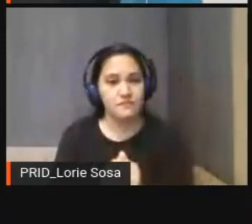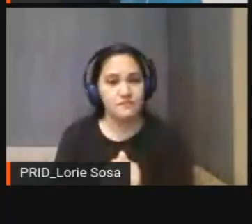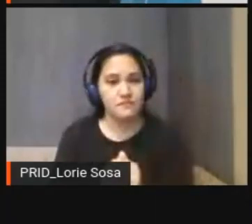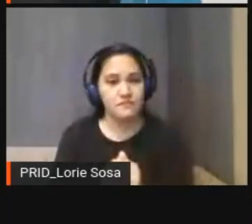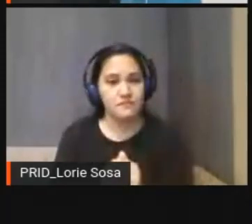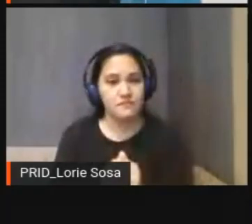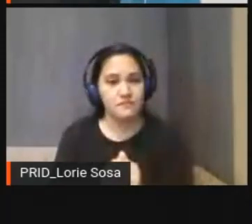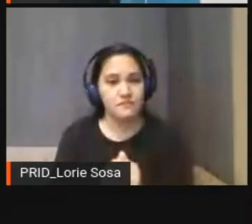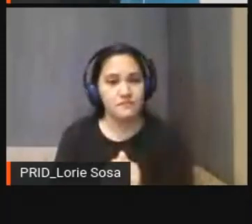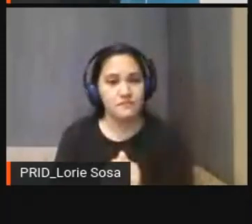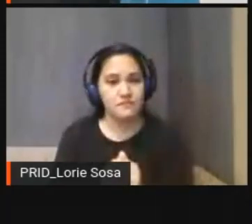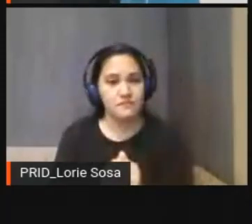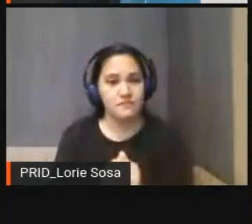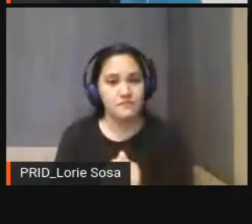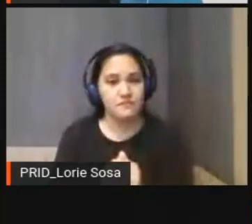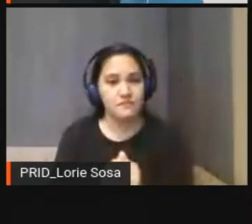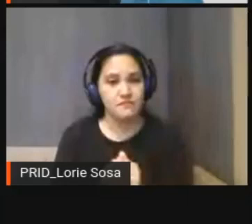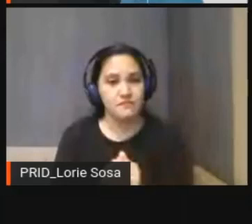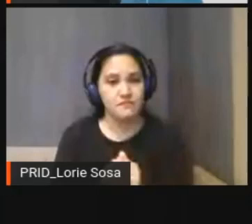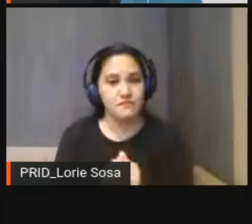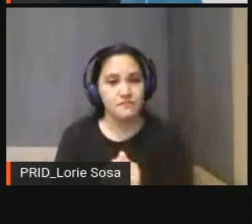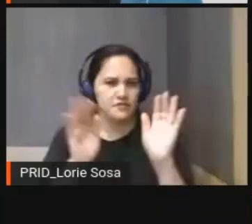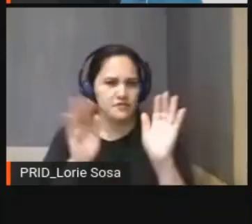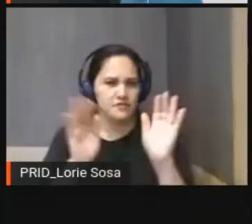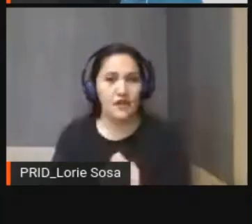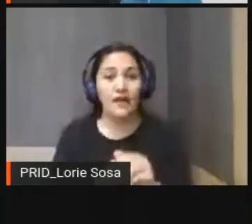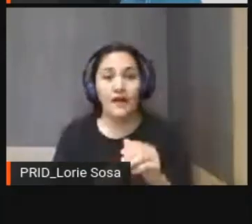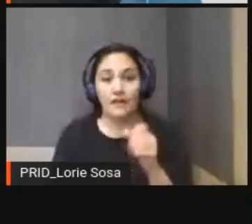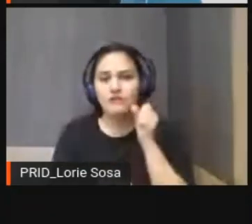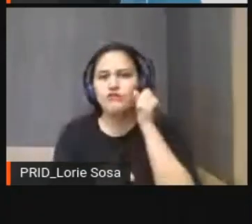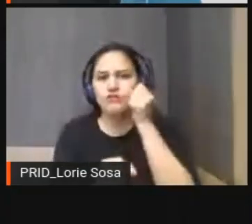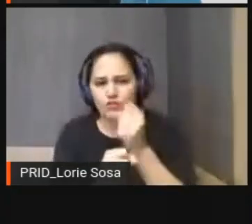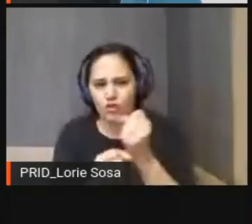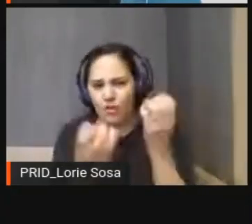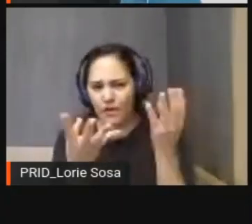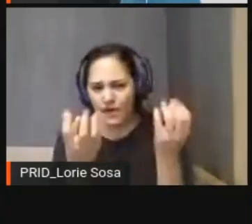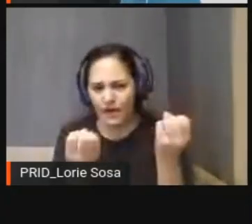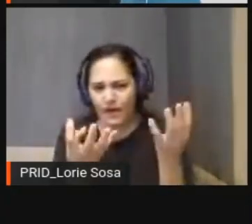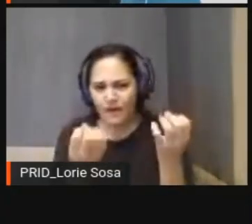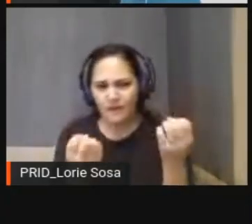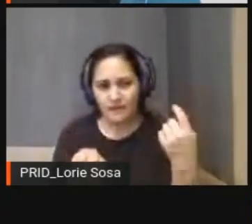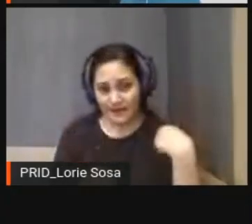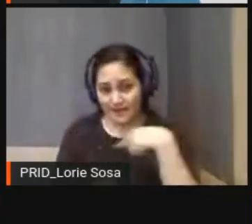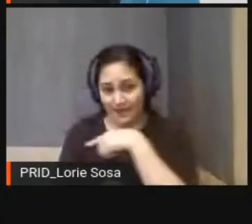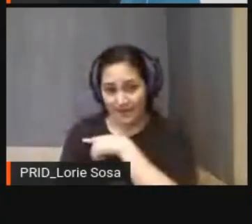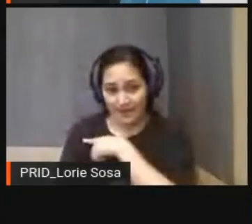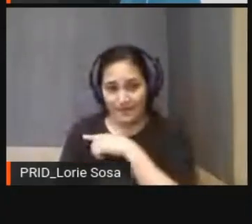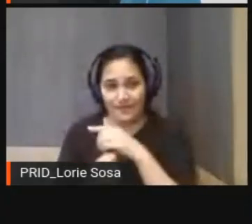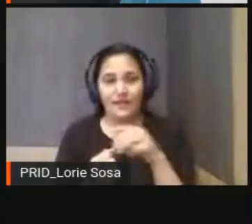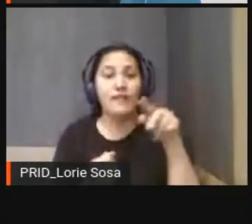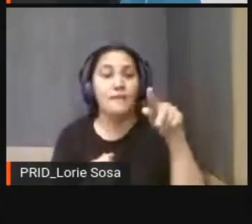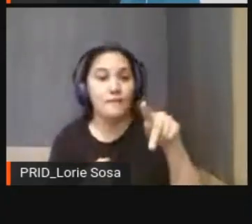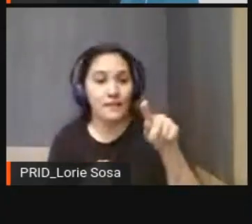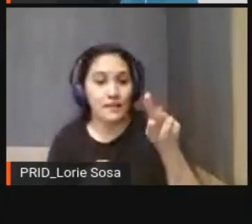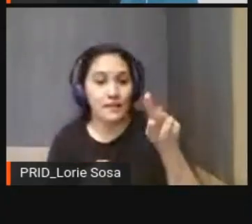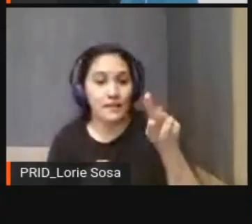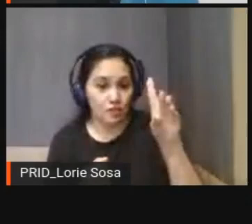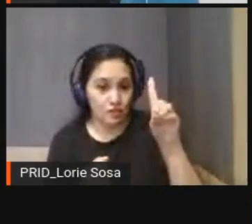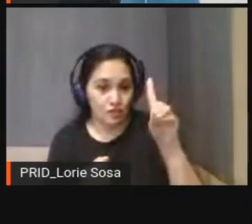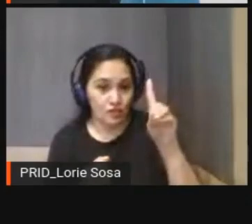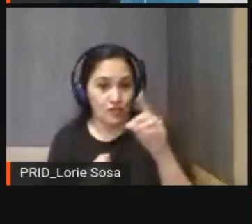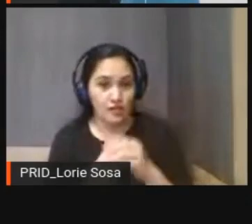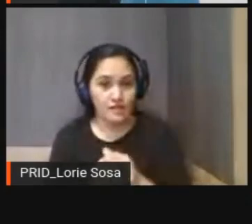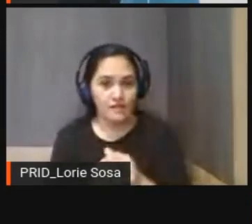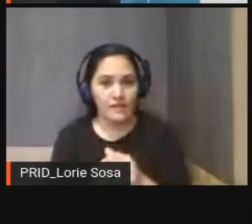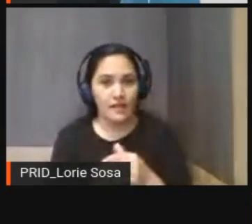At sigurado naman ako na marami sa atin o karamihan sa ating mga PWD ay pinagpala ng